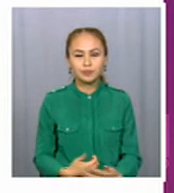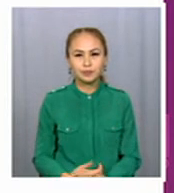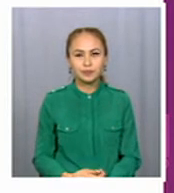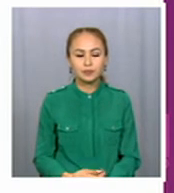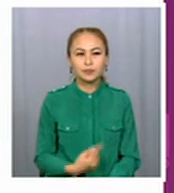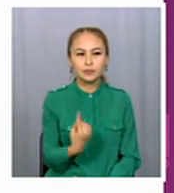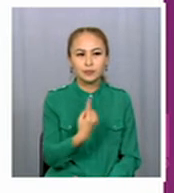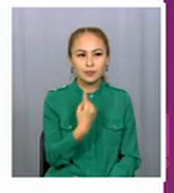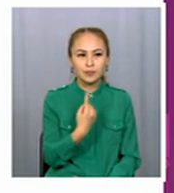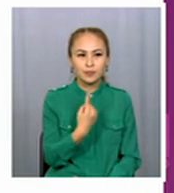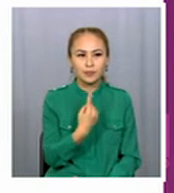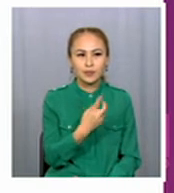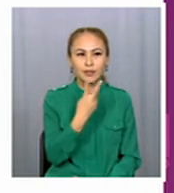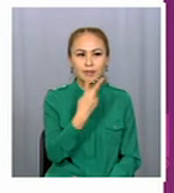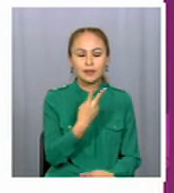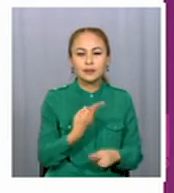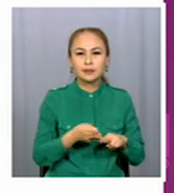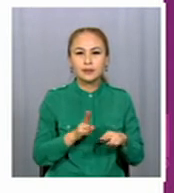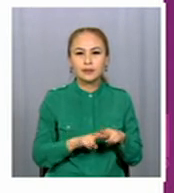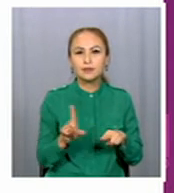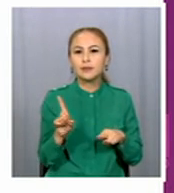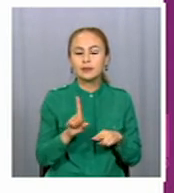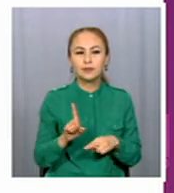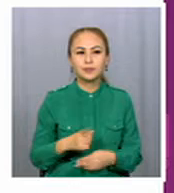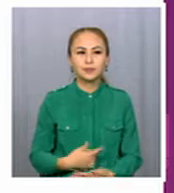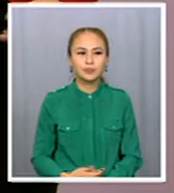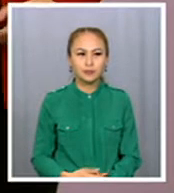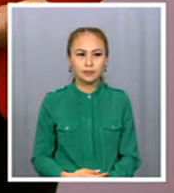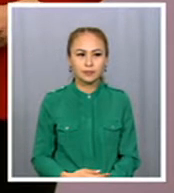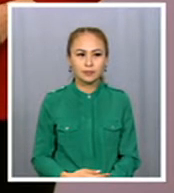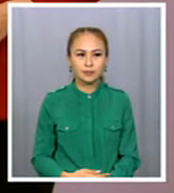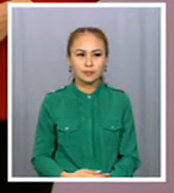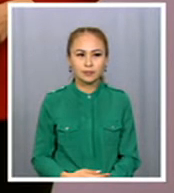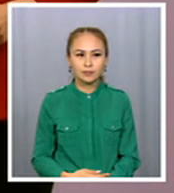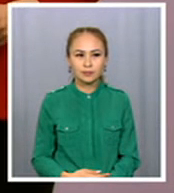Бірінші, екі деген не?